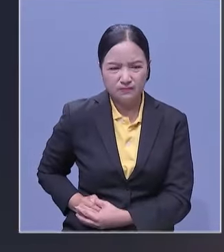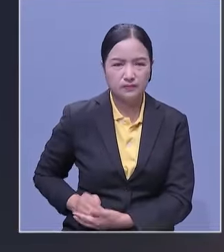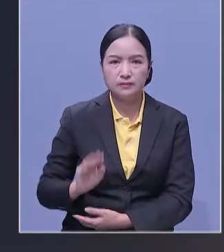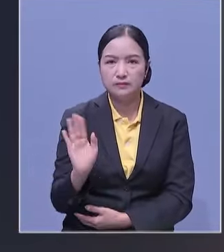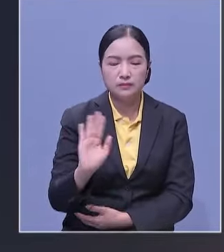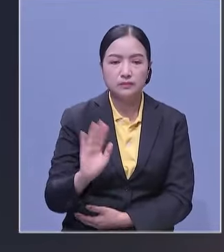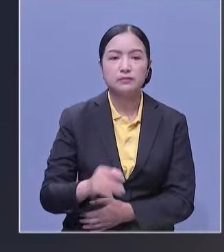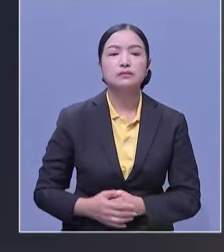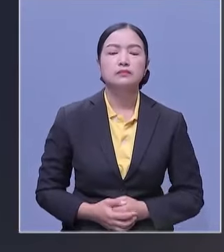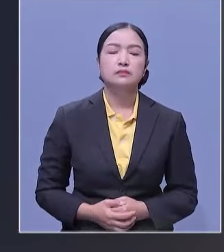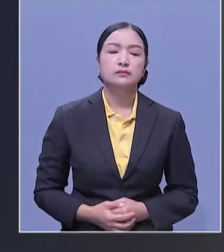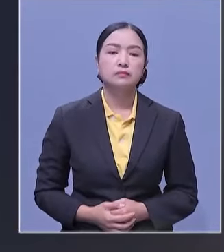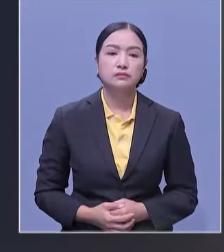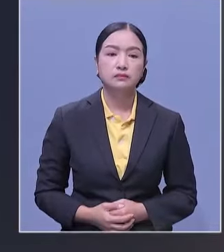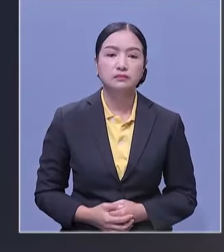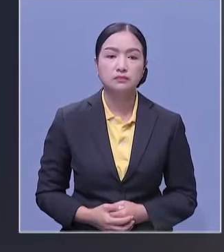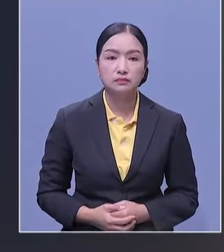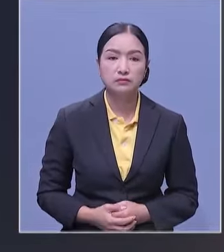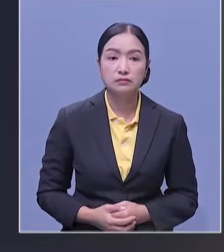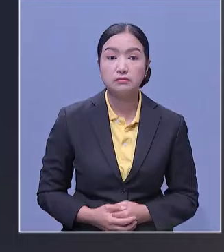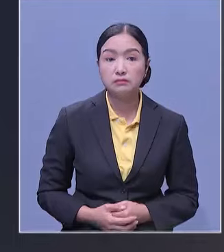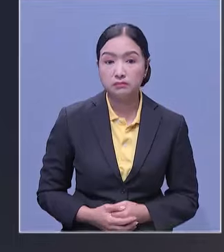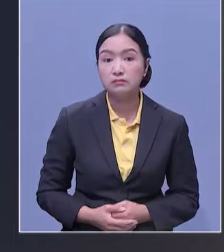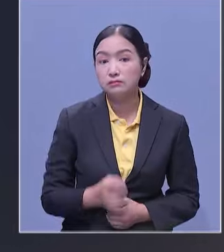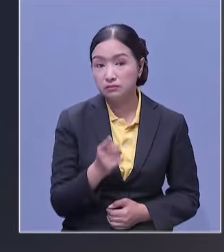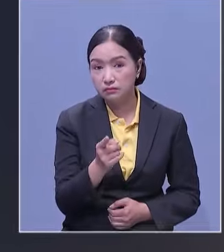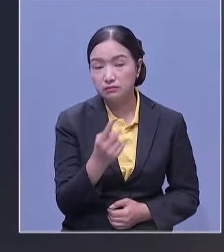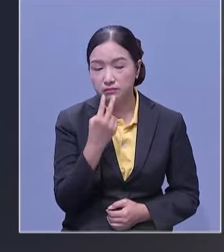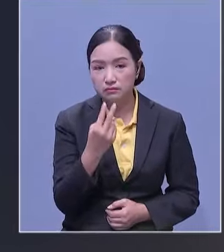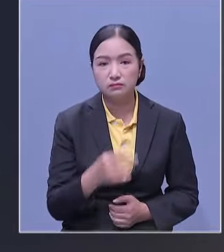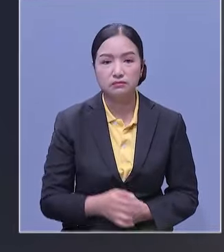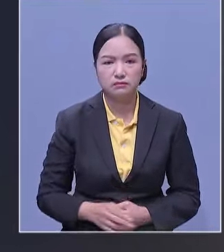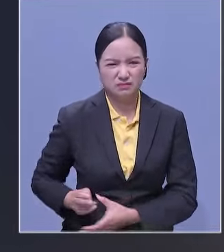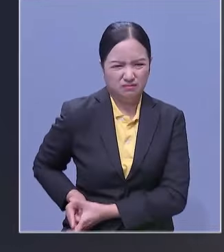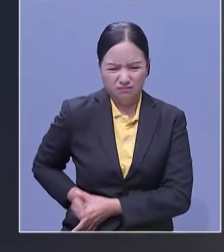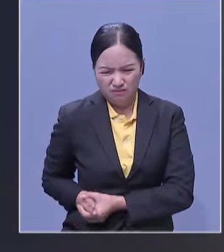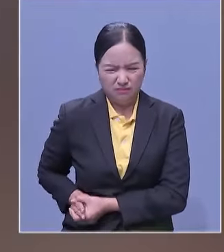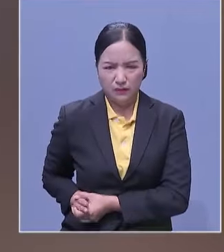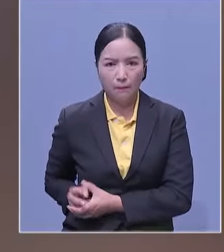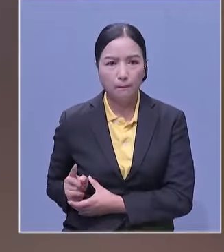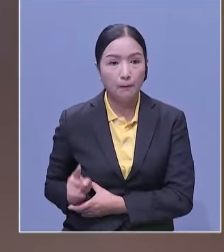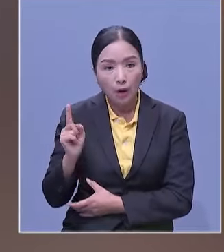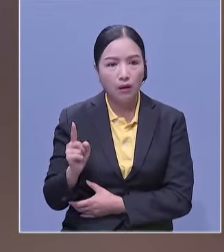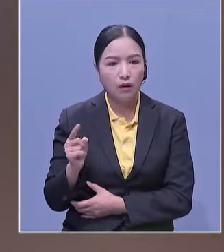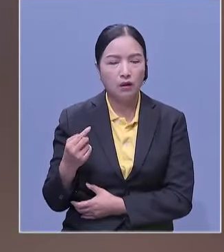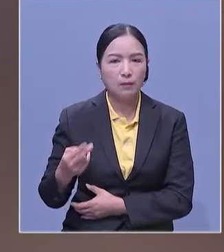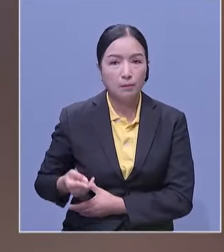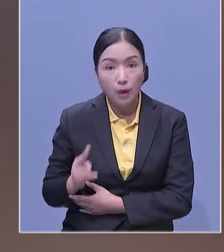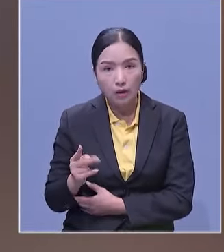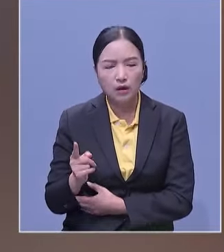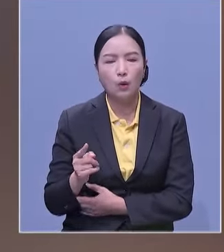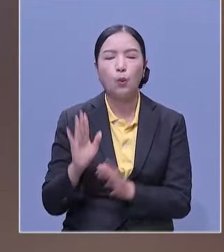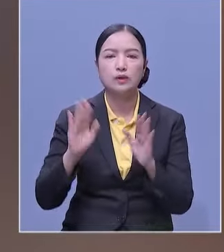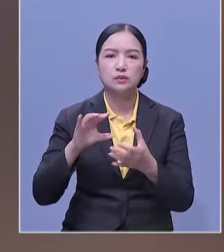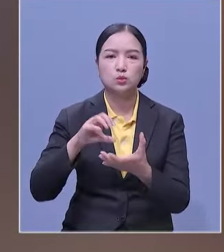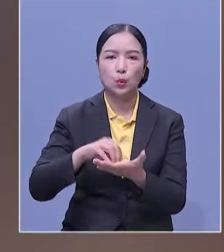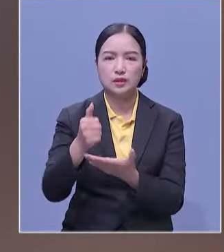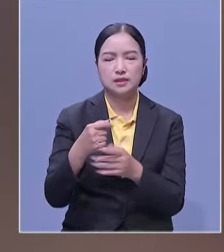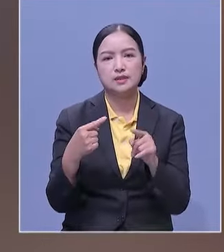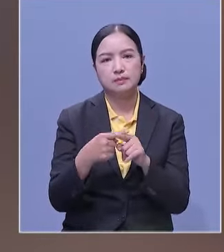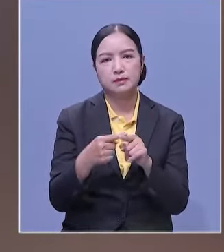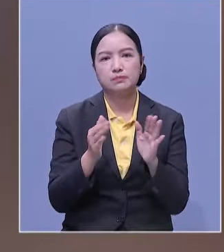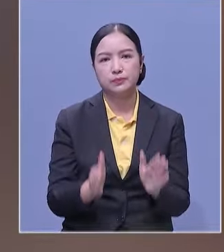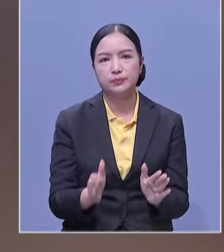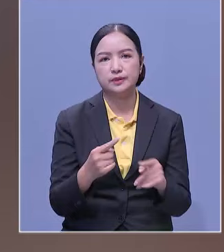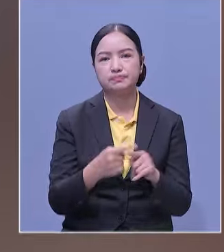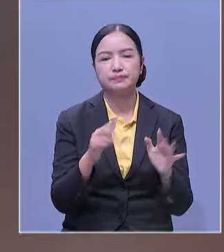ต่างชาติเขายื้อแย่งปืนไปได้ปรากฏว่าจังหวะที่ยื้อแย่งกันปืนดังขึ้น 1นัดแต่ไม่มีใครได้รับบาดเจ็บนะ